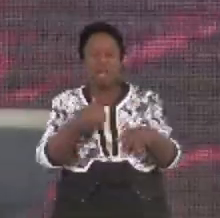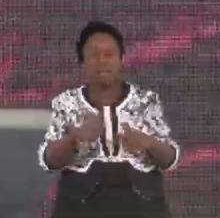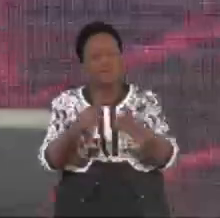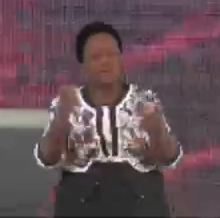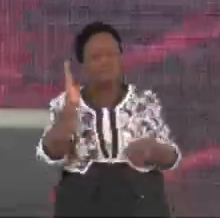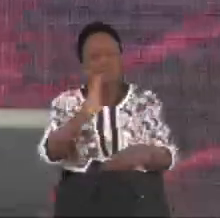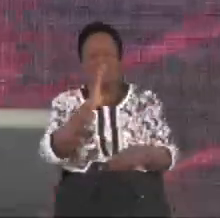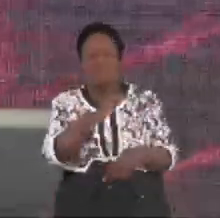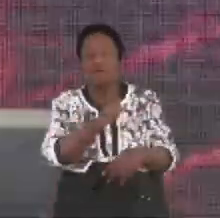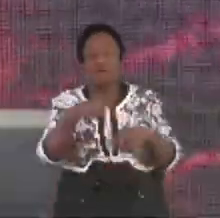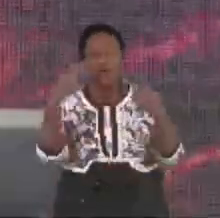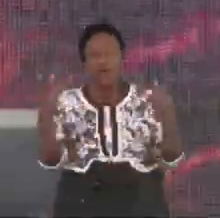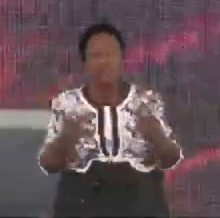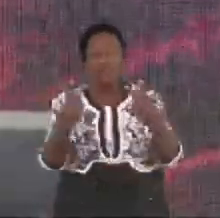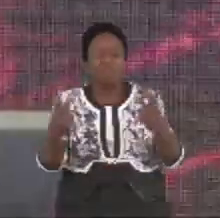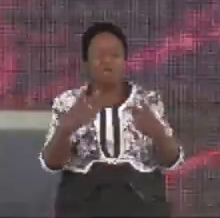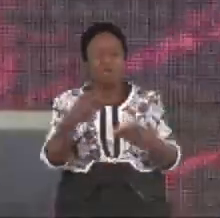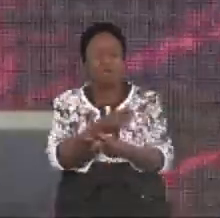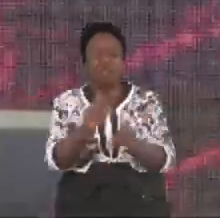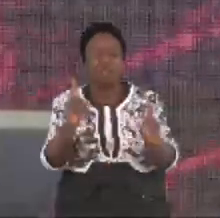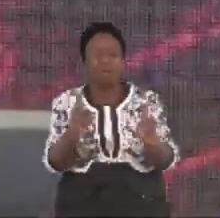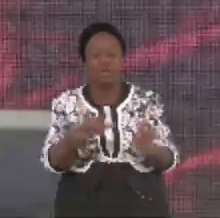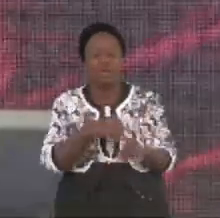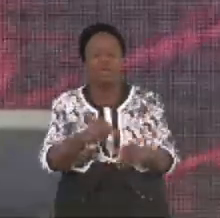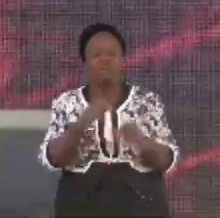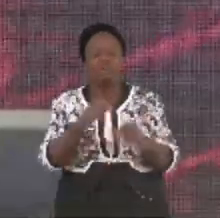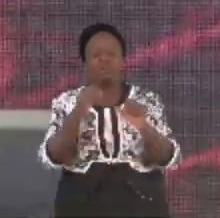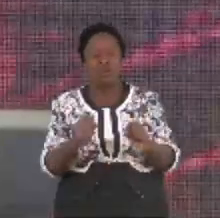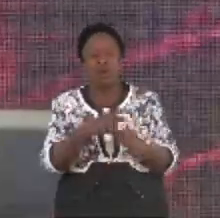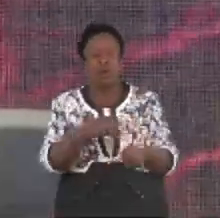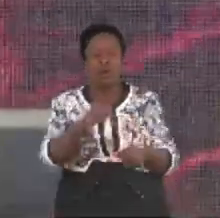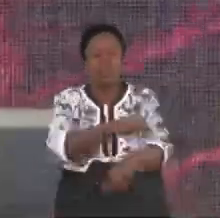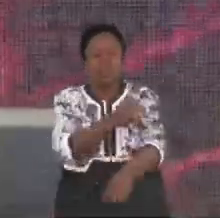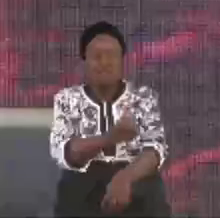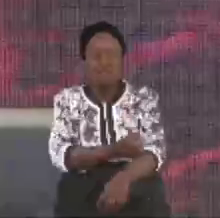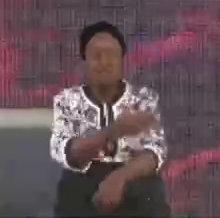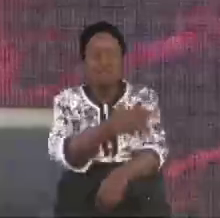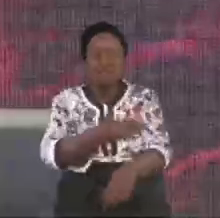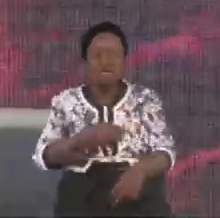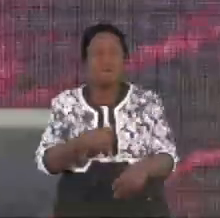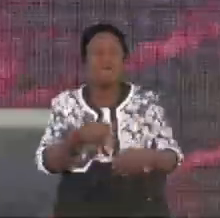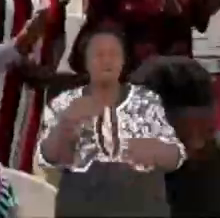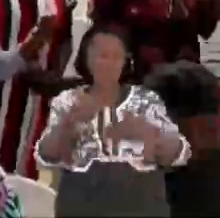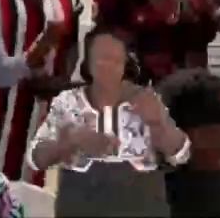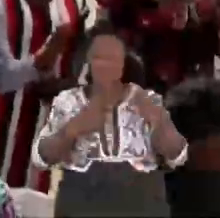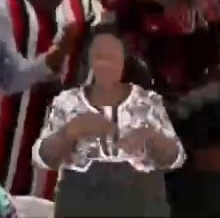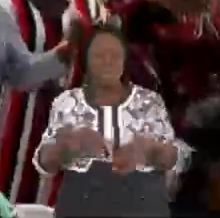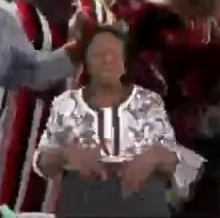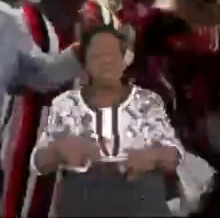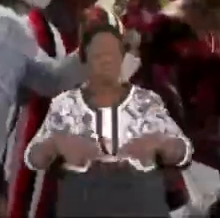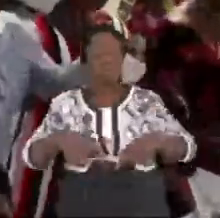grand sera notre victoire, notre délivrance, notre domination, notre réjouissance, notre révélation au nom